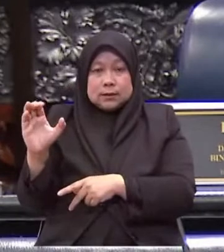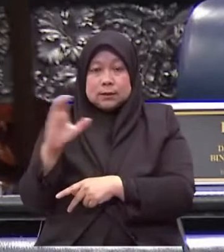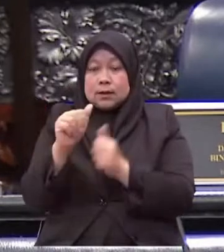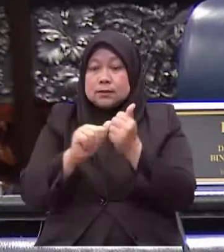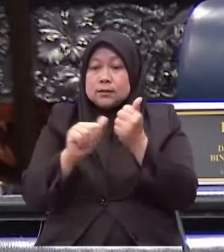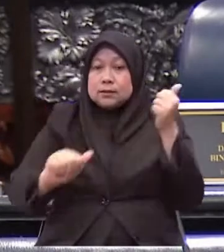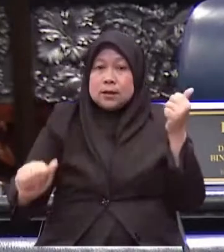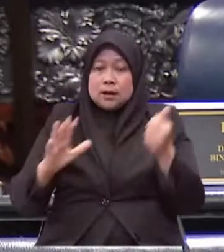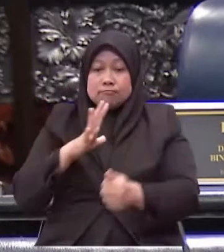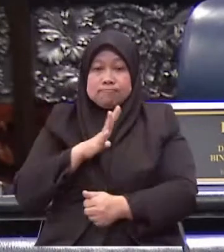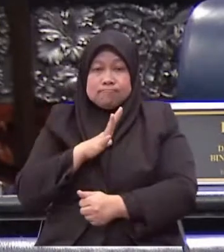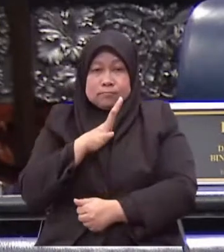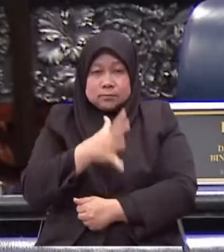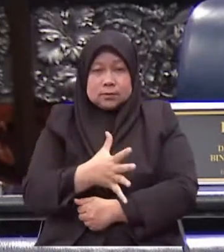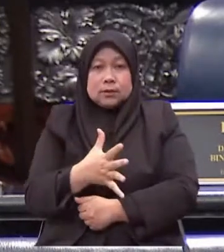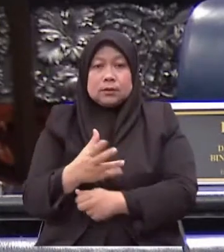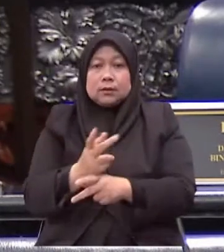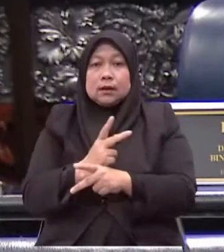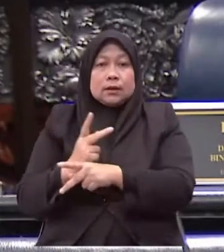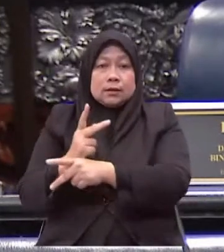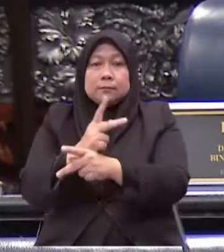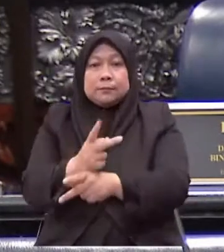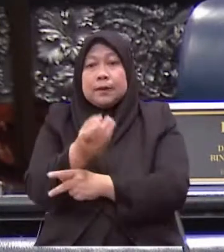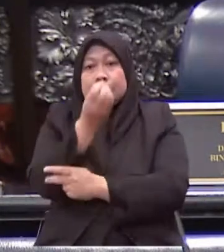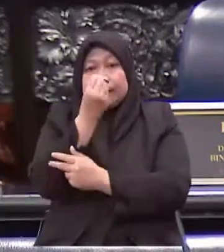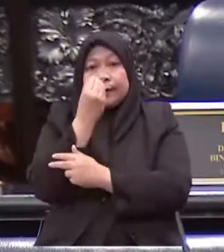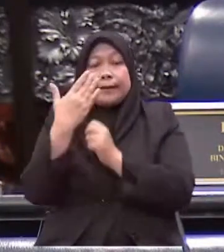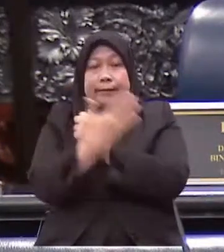fscclusif mengenai Tasa secu